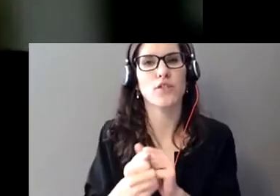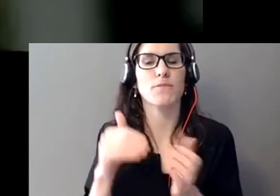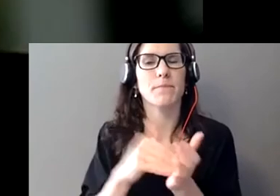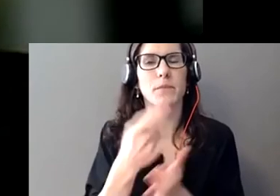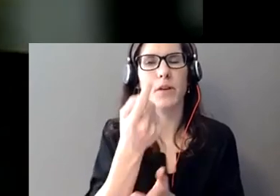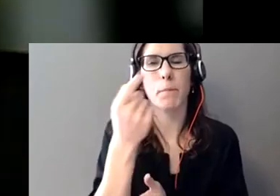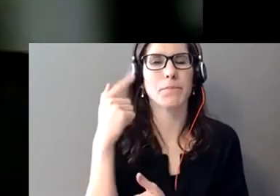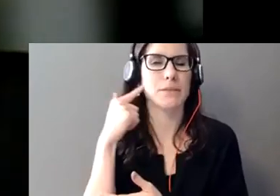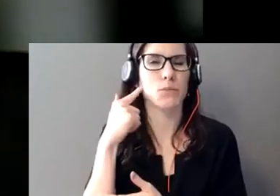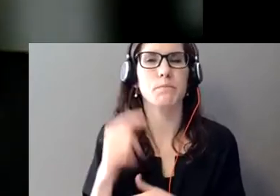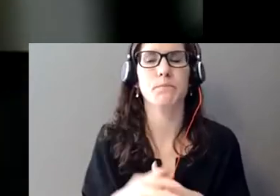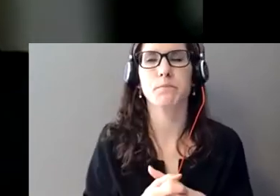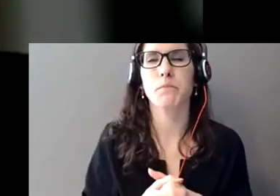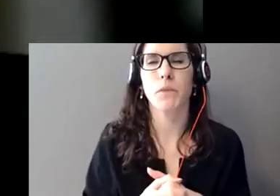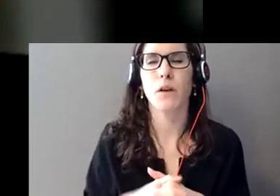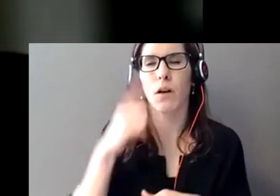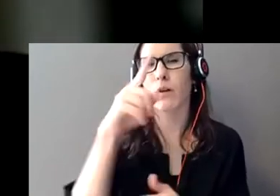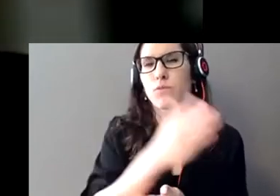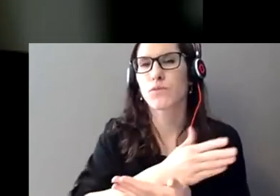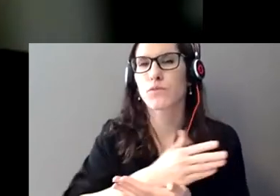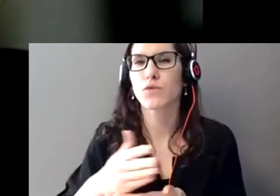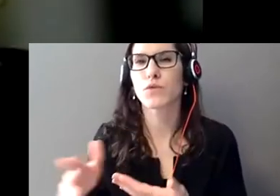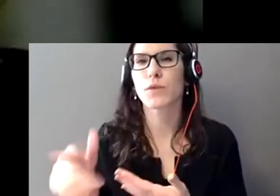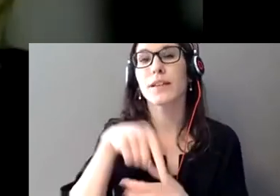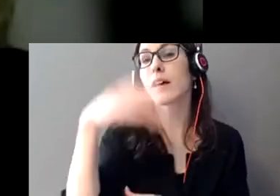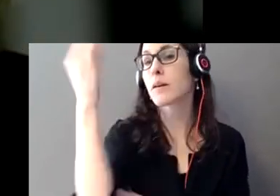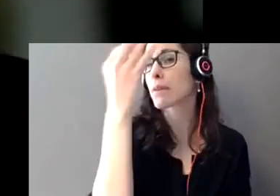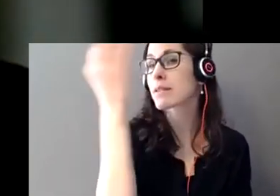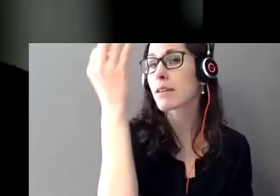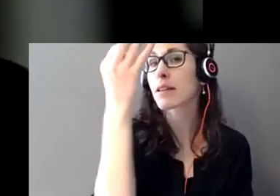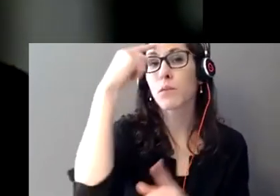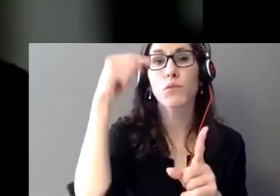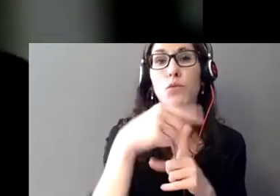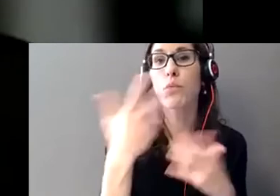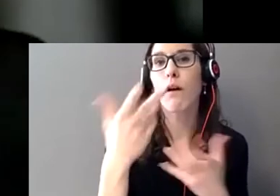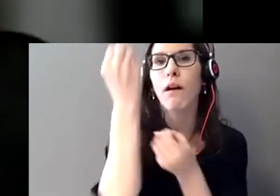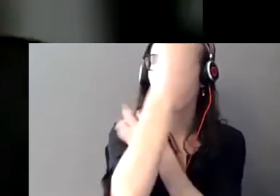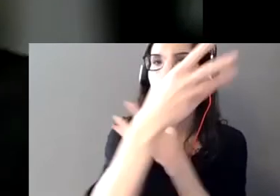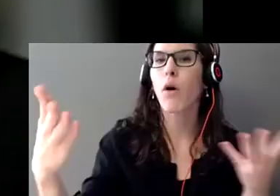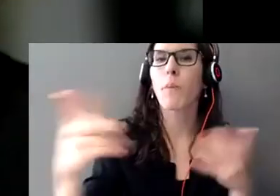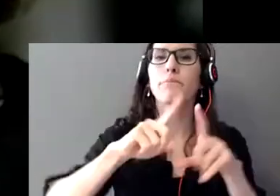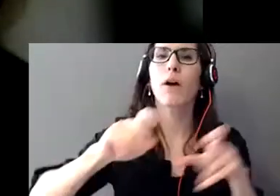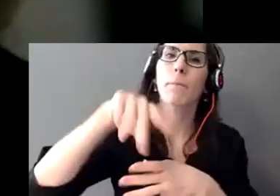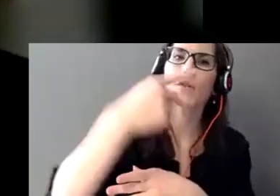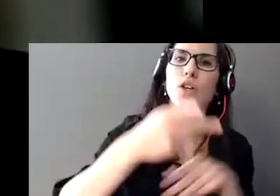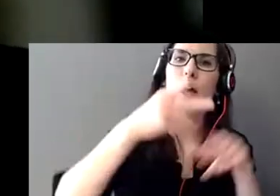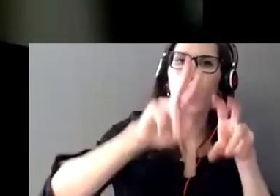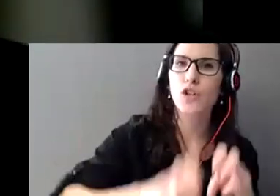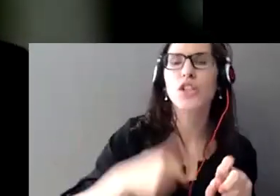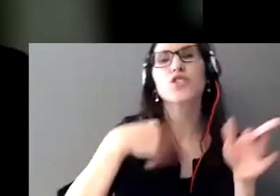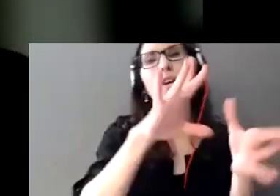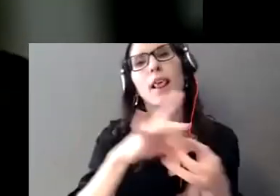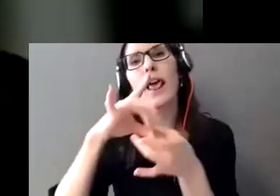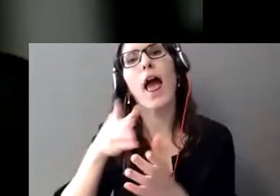l'idée de cette présentation c'était de vous faire part de des projets de recherche qui sont conduits dans le cadre de l'axe 2